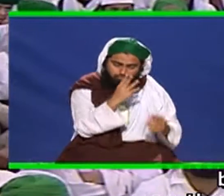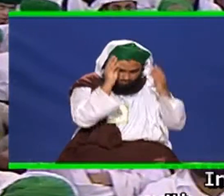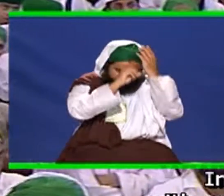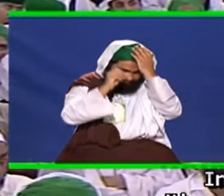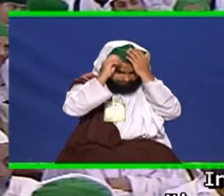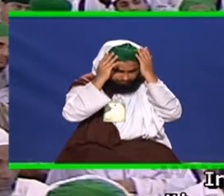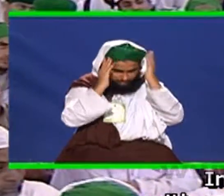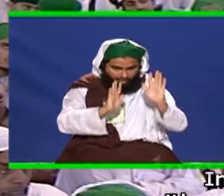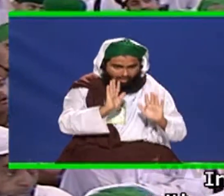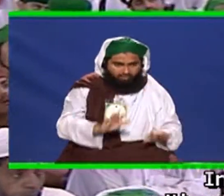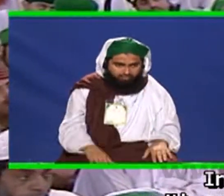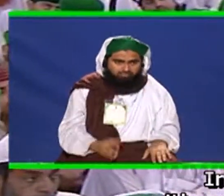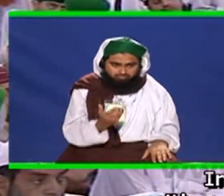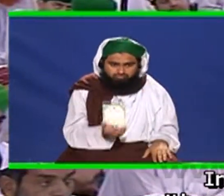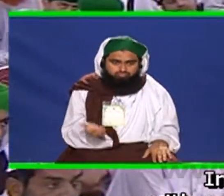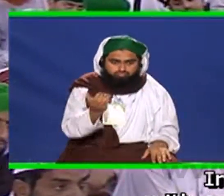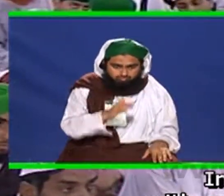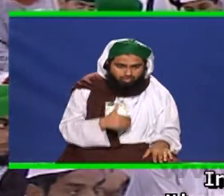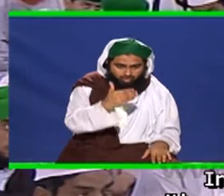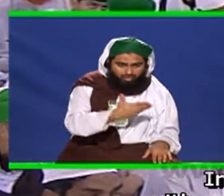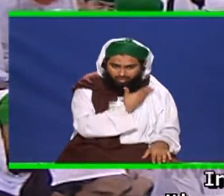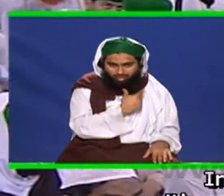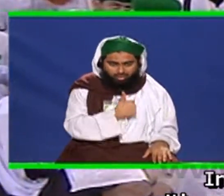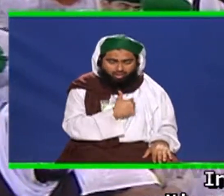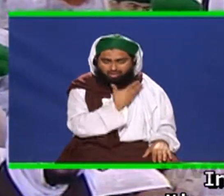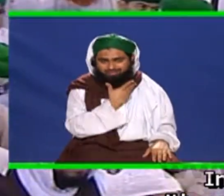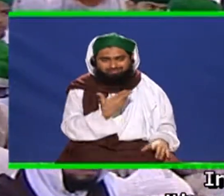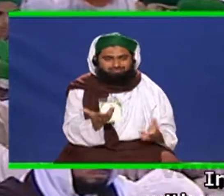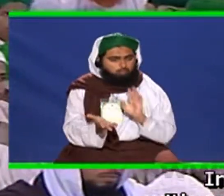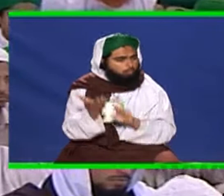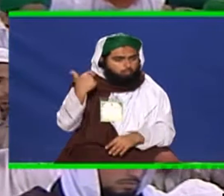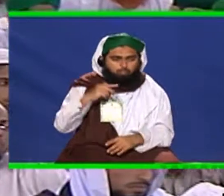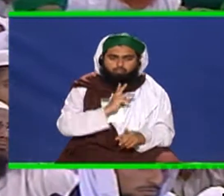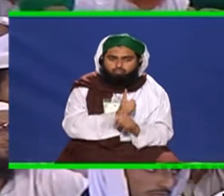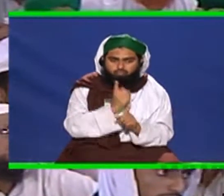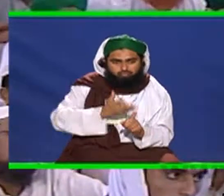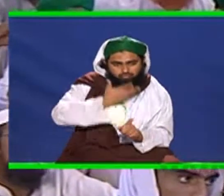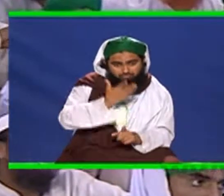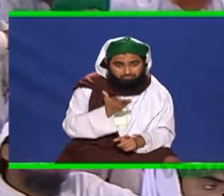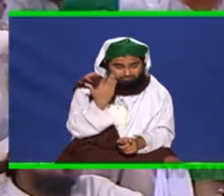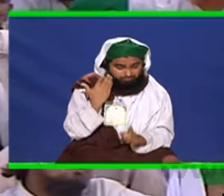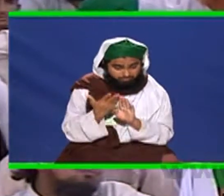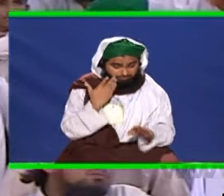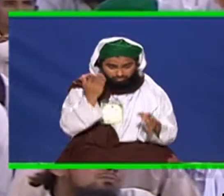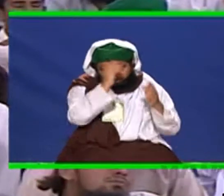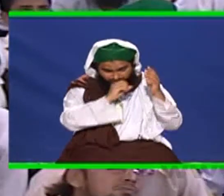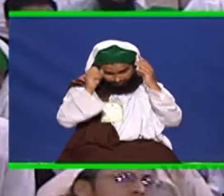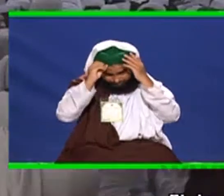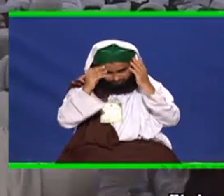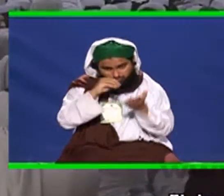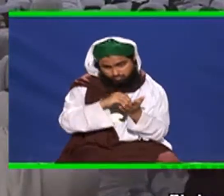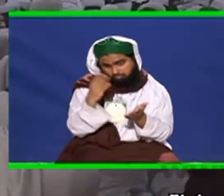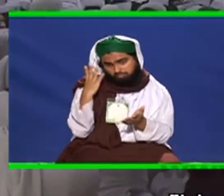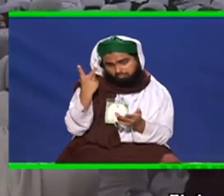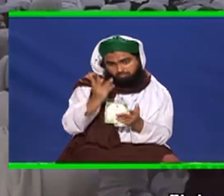है, क्यों? ये तो यकीनन आइंदा जो मेरा सब चादरें होकर वो नहीं आएंगे, ये तो मुझे यकीन। इससे पहले मैं आपके सरों पर अमामे देखना चाहता